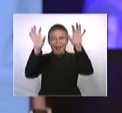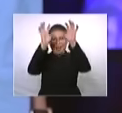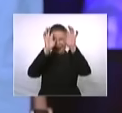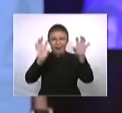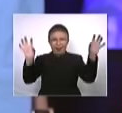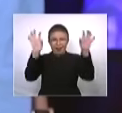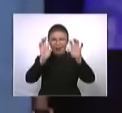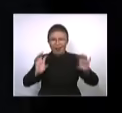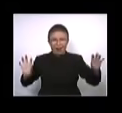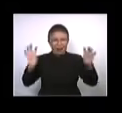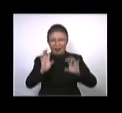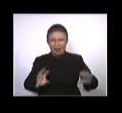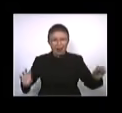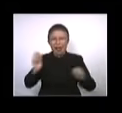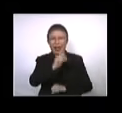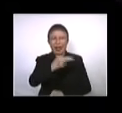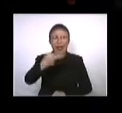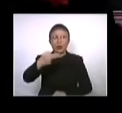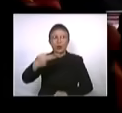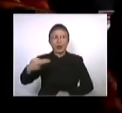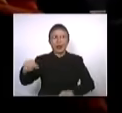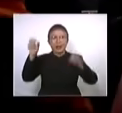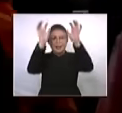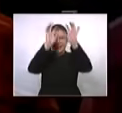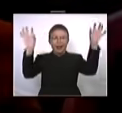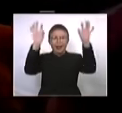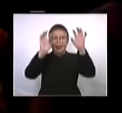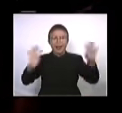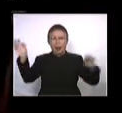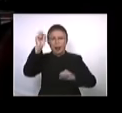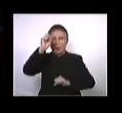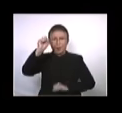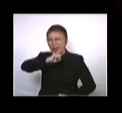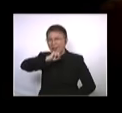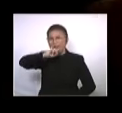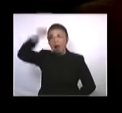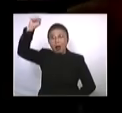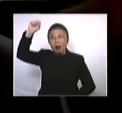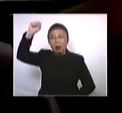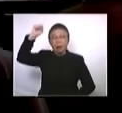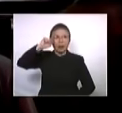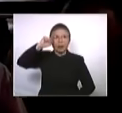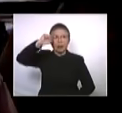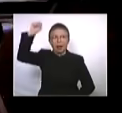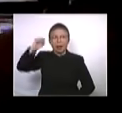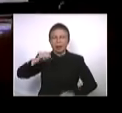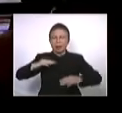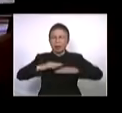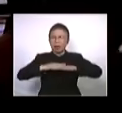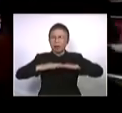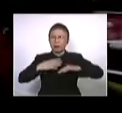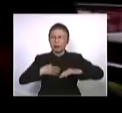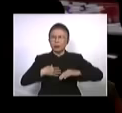mungkin eh apa eh ya mungkin kurang persiapan materi